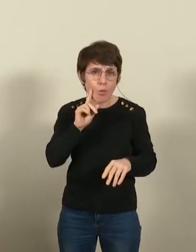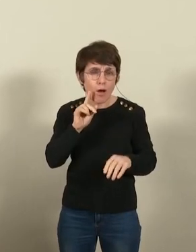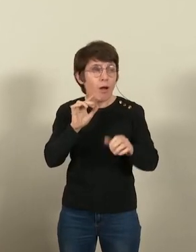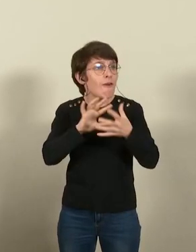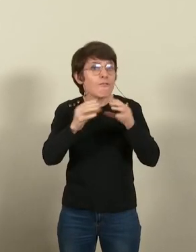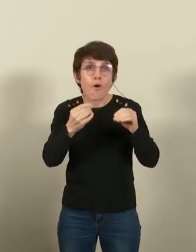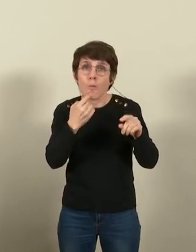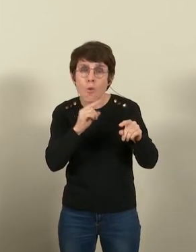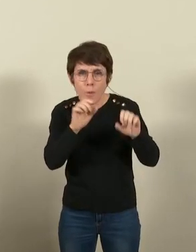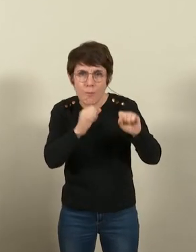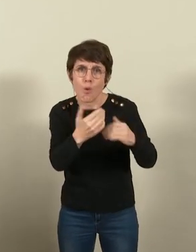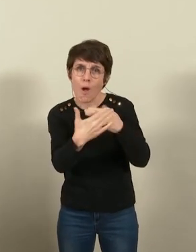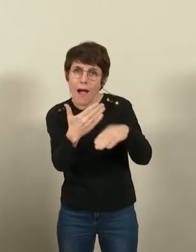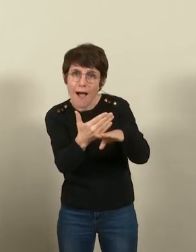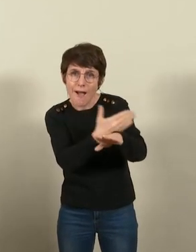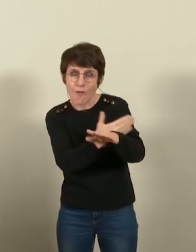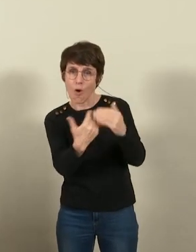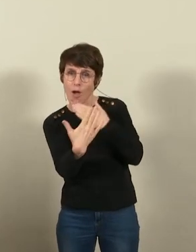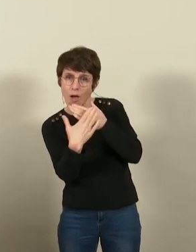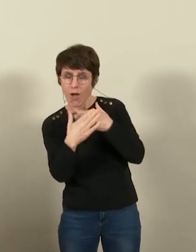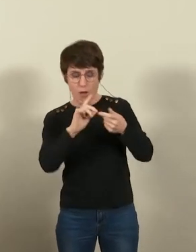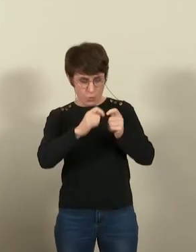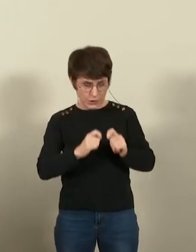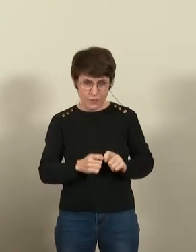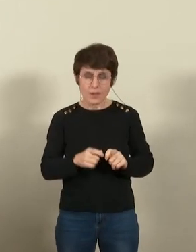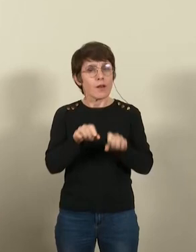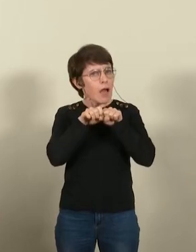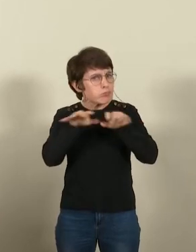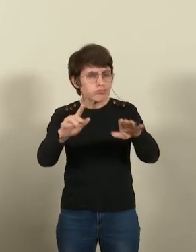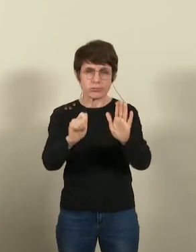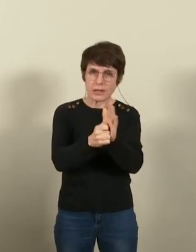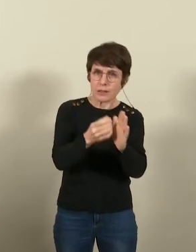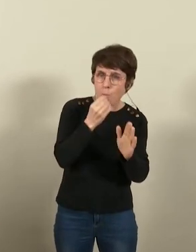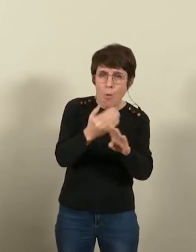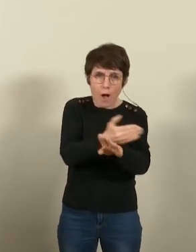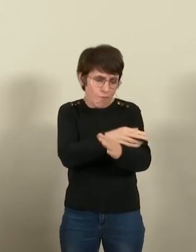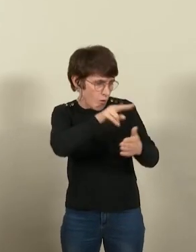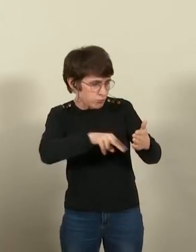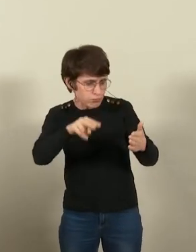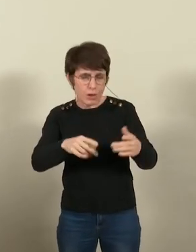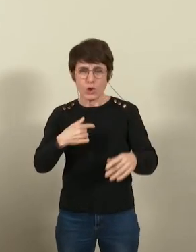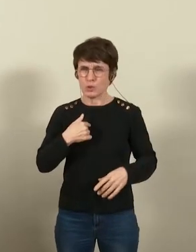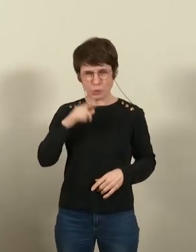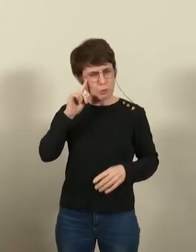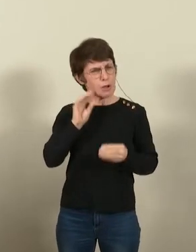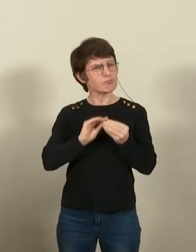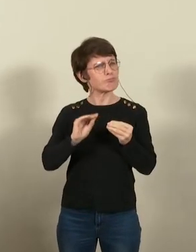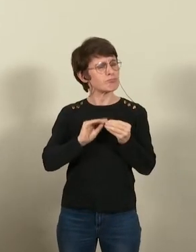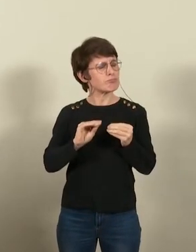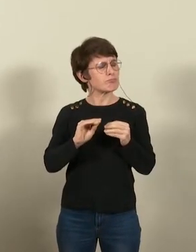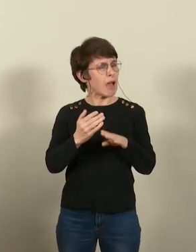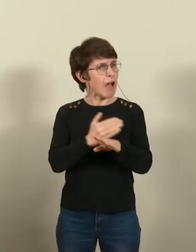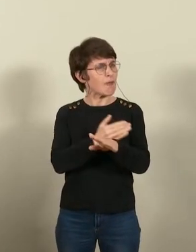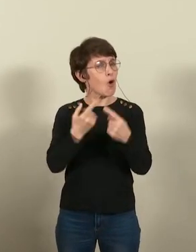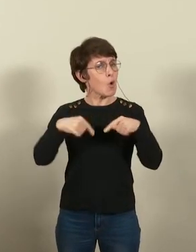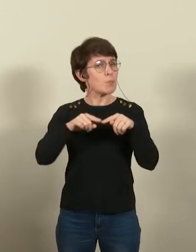inscrit en amont et modifié en amont surtout que vous l'avez reçu à l'heure il y avait pas eu de difficulté sur ce sujet donc ça me pose quand même des premières questions qui